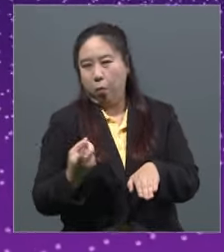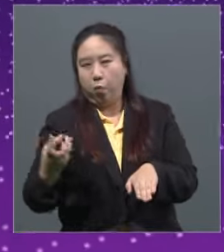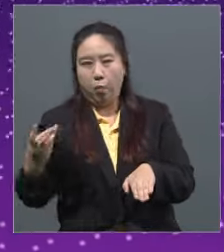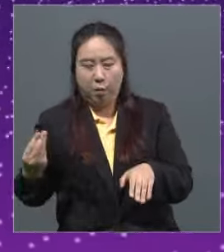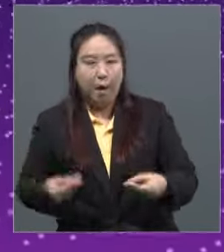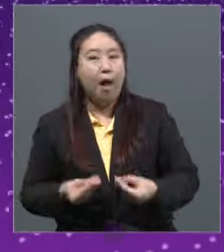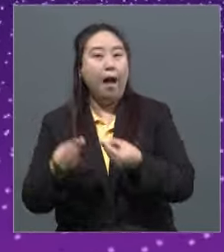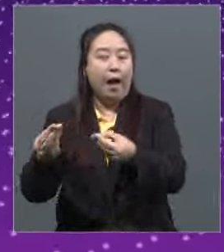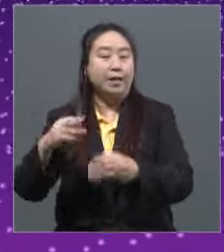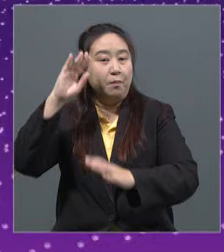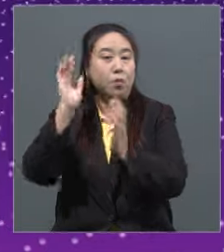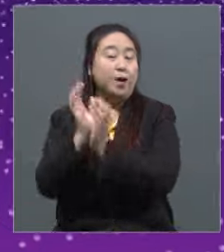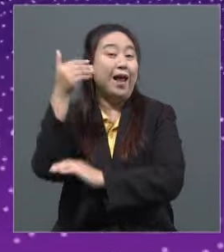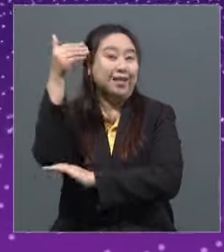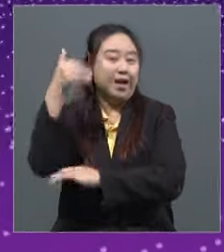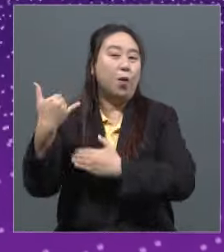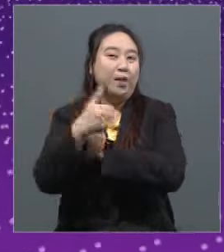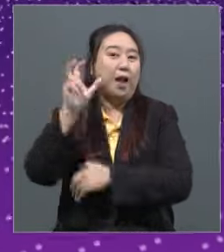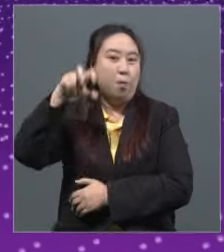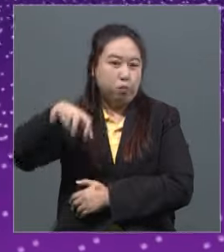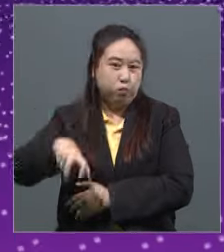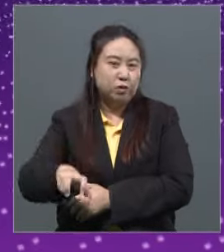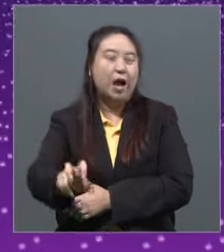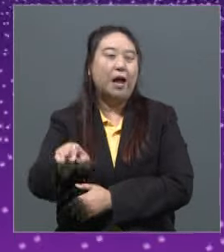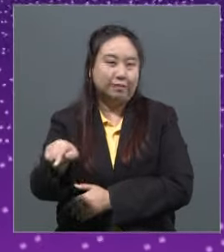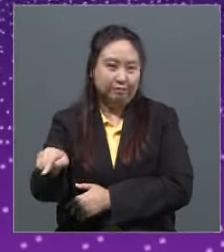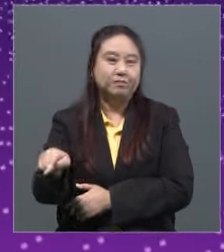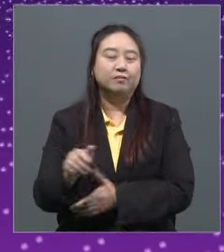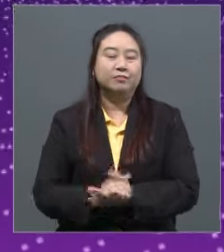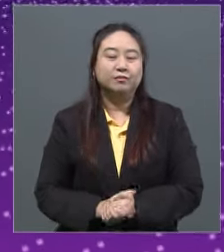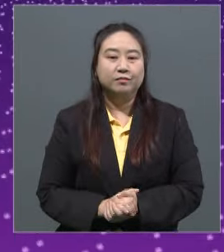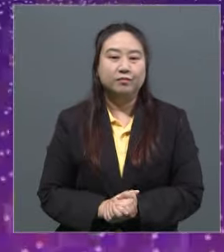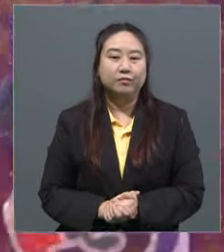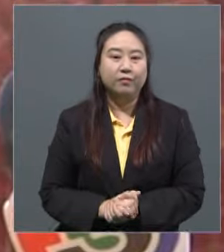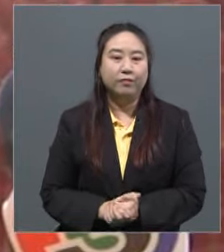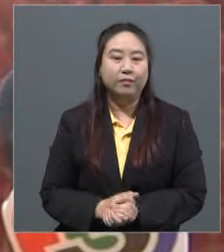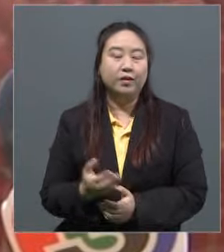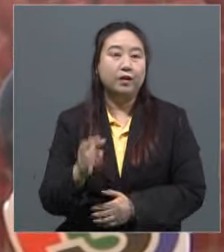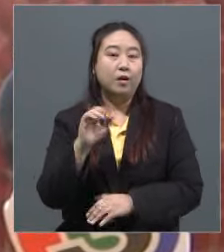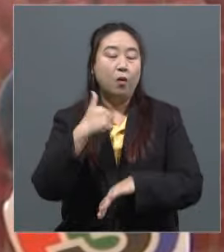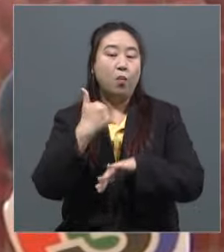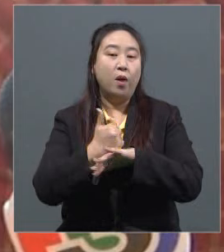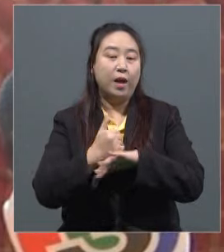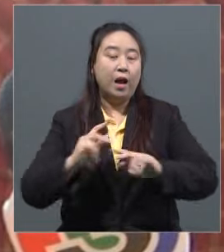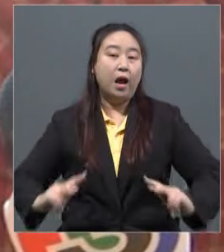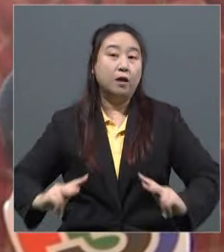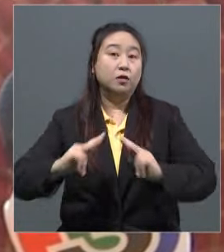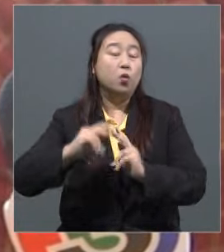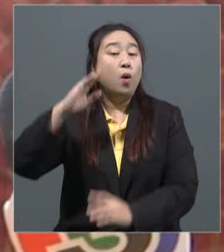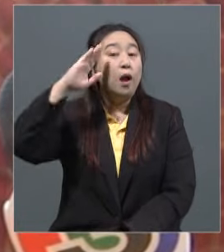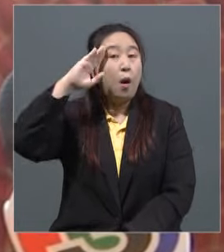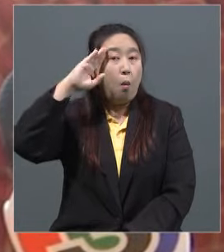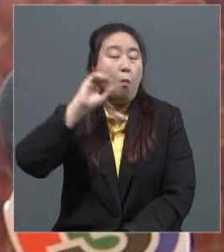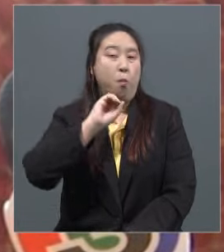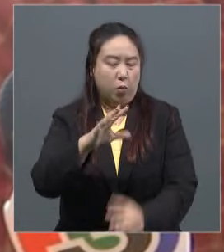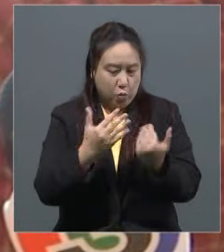ชาติภูตาลค่ะเพื่อนำไปใช้ในภารกิจรักษาสันติภาพนายสุทิคลังแสงรัฐมนตรีว่าการกระทรวงกลาโหมบอกว่าการส่งมอบ